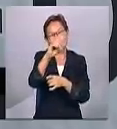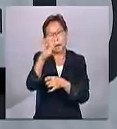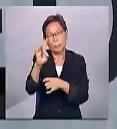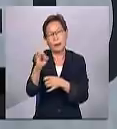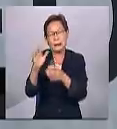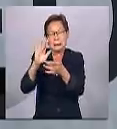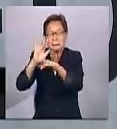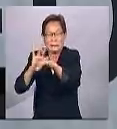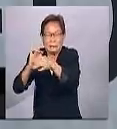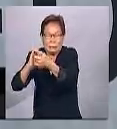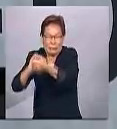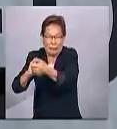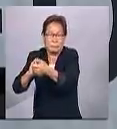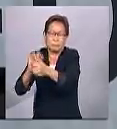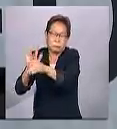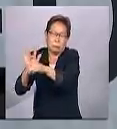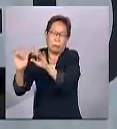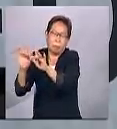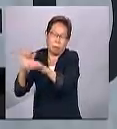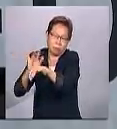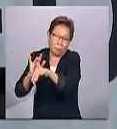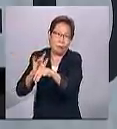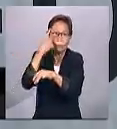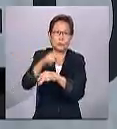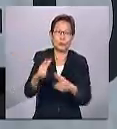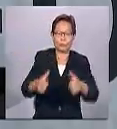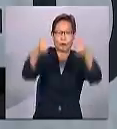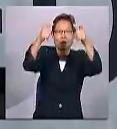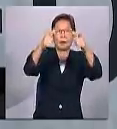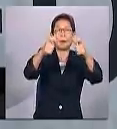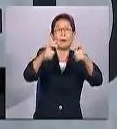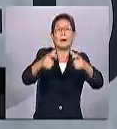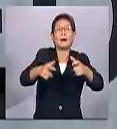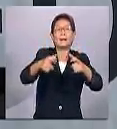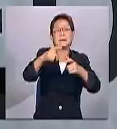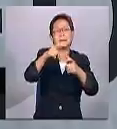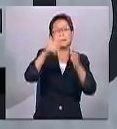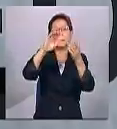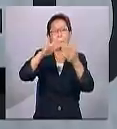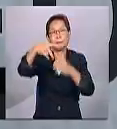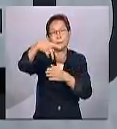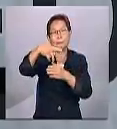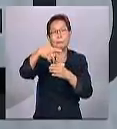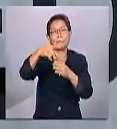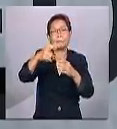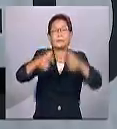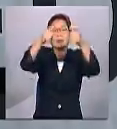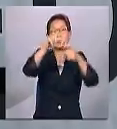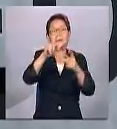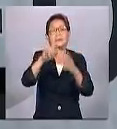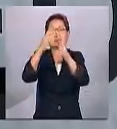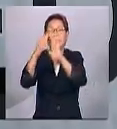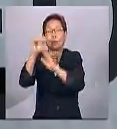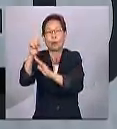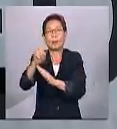contact ataupun kontak rapat. Dan untuk Menara Plaza City One, jumlah kes positif Menara City One adalah 18 setakat